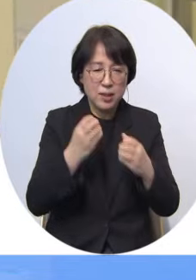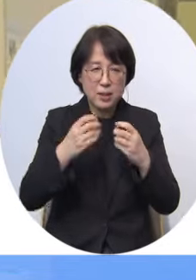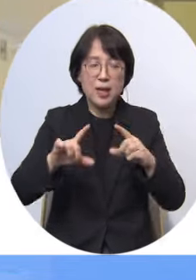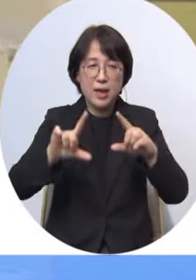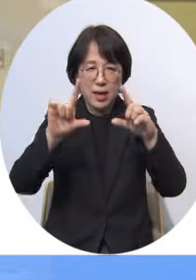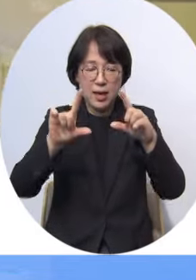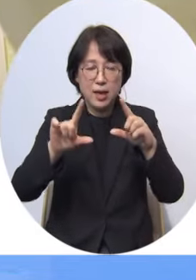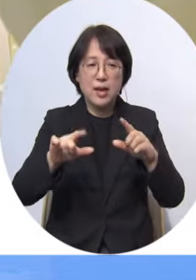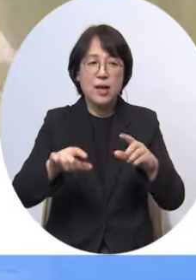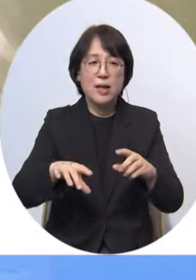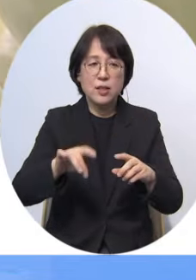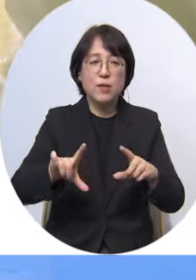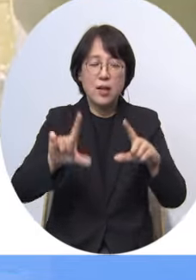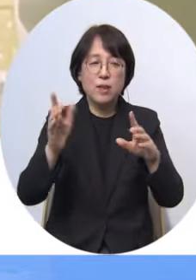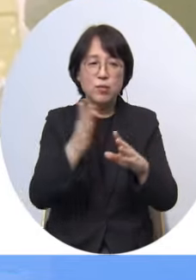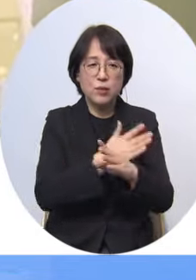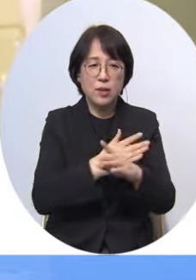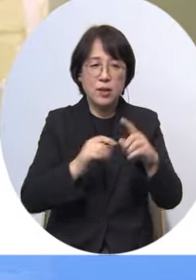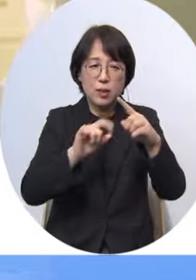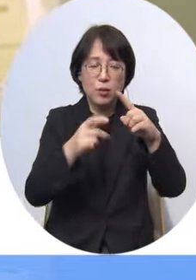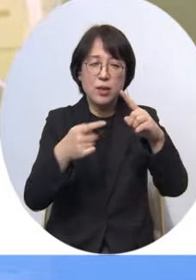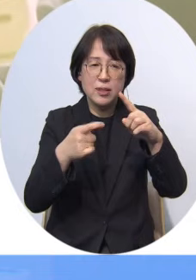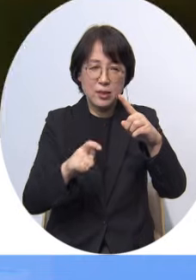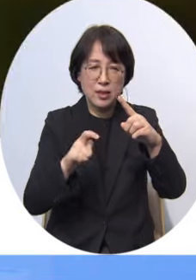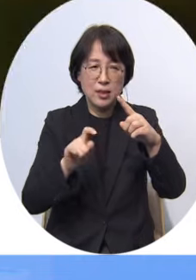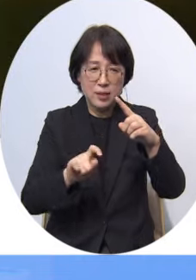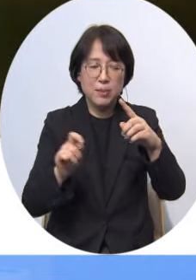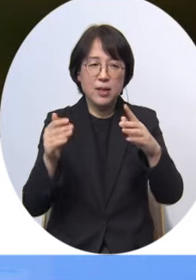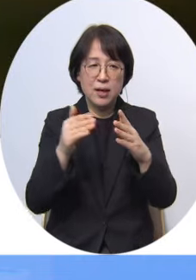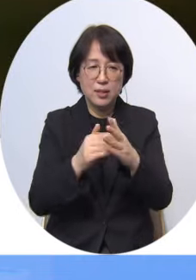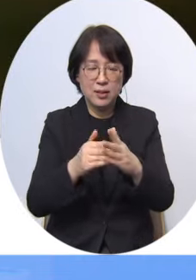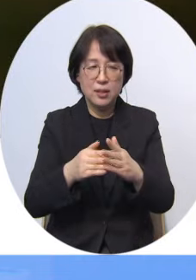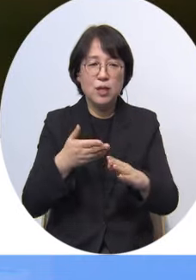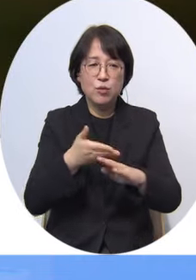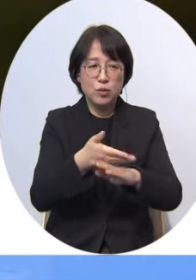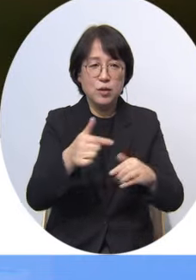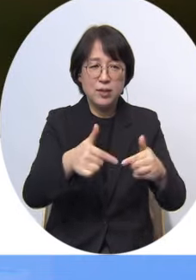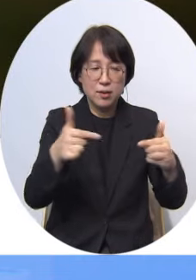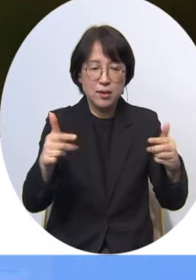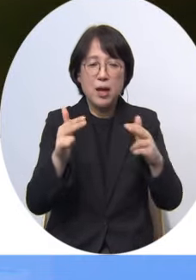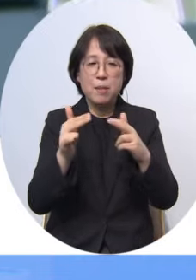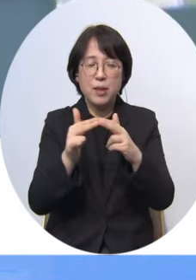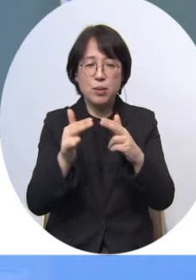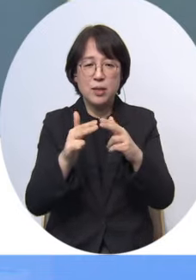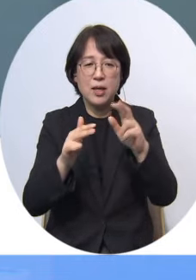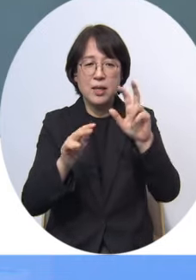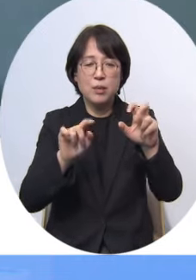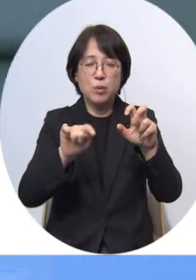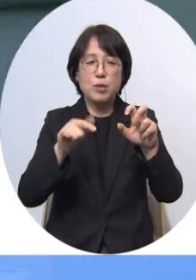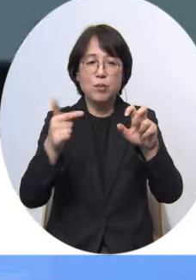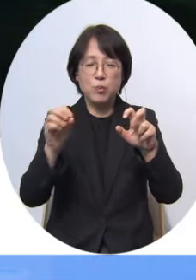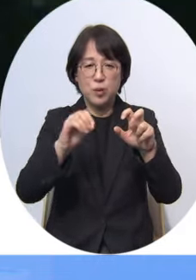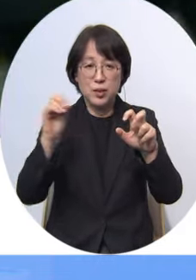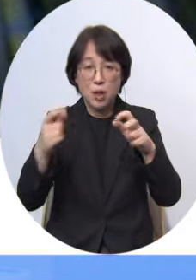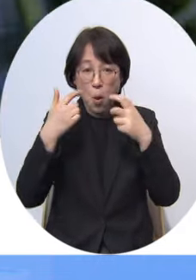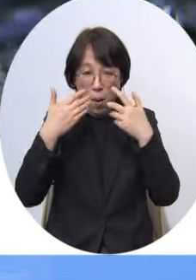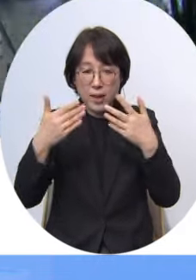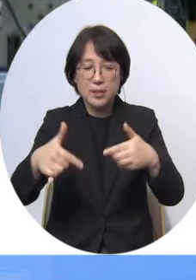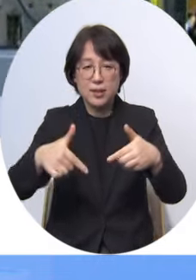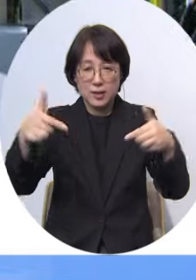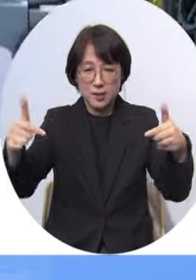첫날부터 10일까지 수출이 전년 같은 기간보다 늘었는데 그중 반도체가 25.6%로 눈에 띄게